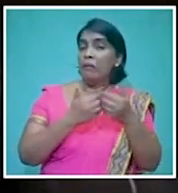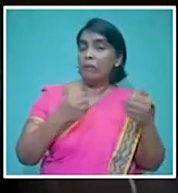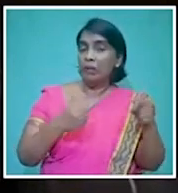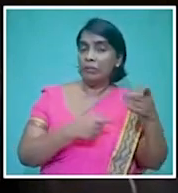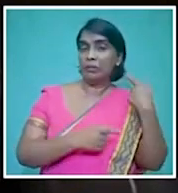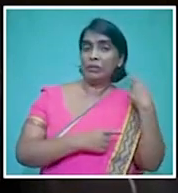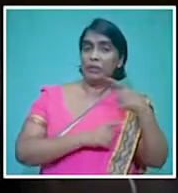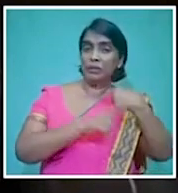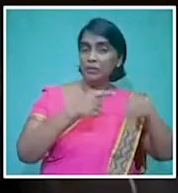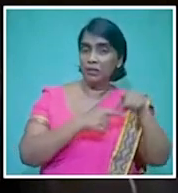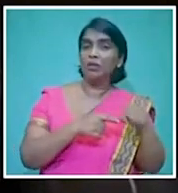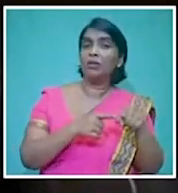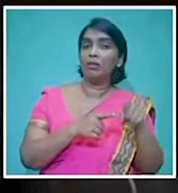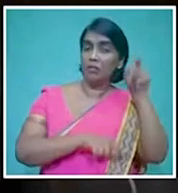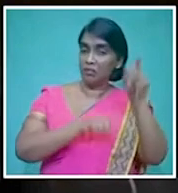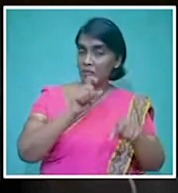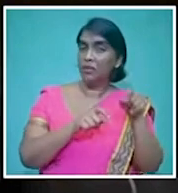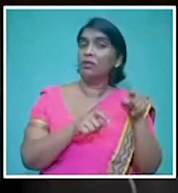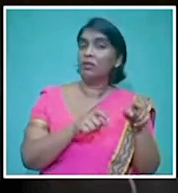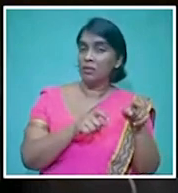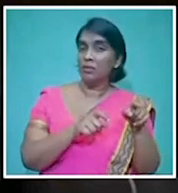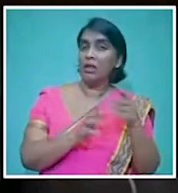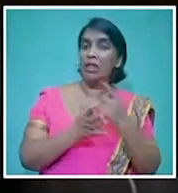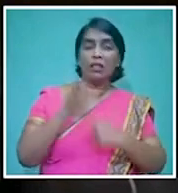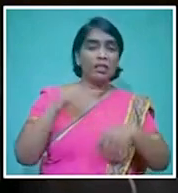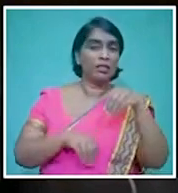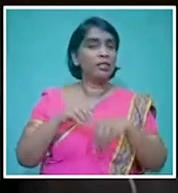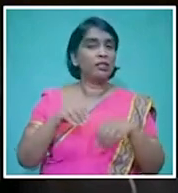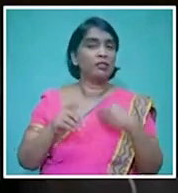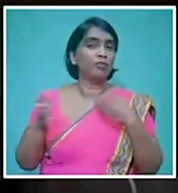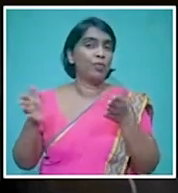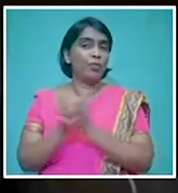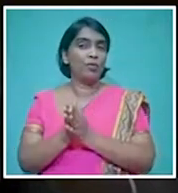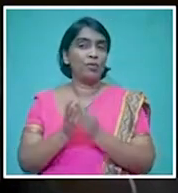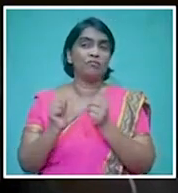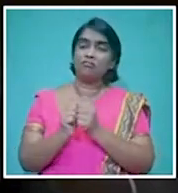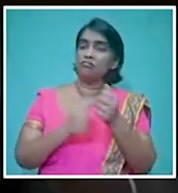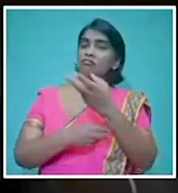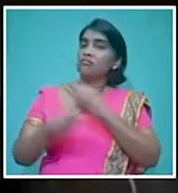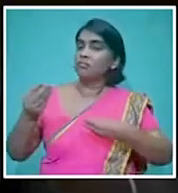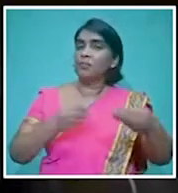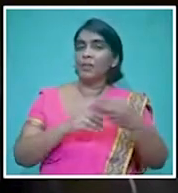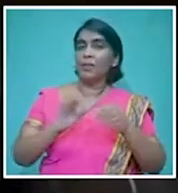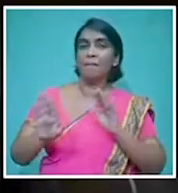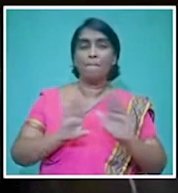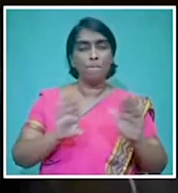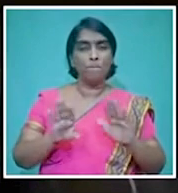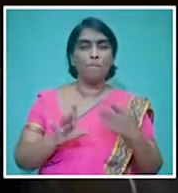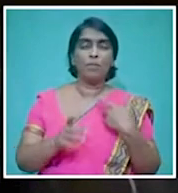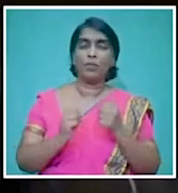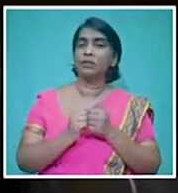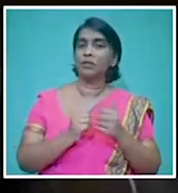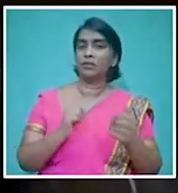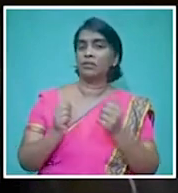ප්‍රභු පිරිස ඒ ප්‍රභු නිලධාරීන් තමයි දේශපාලඥයන් එක්ක ගනුදෙනු කරමින් මේ පාලන පන්තිය ආරක්ෂා